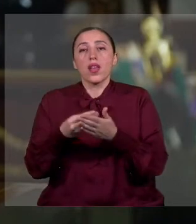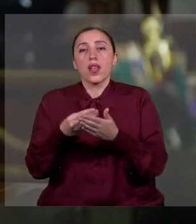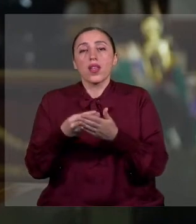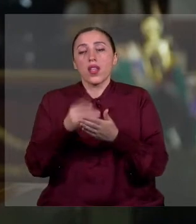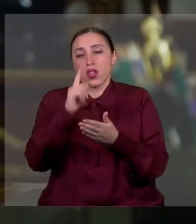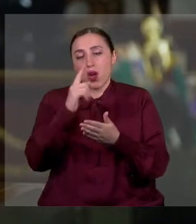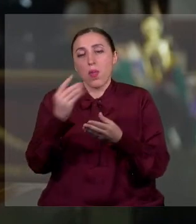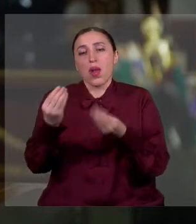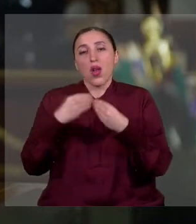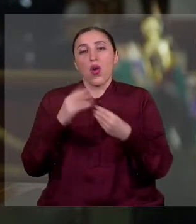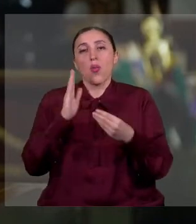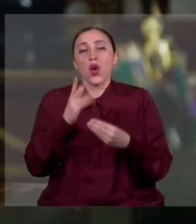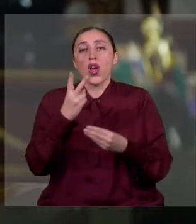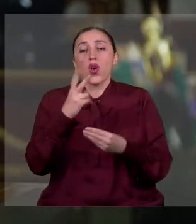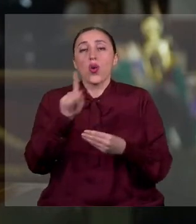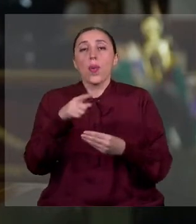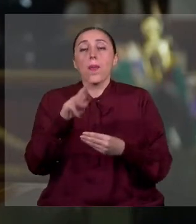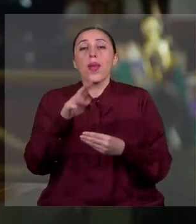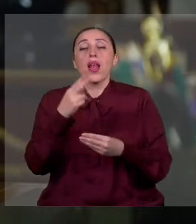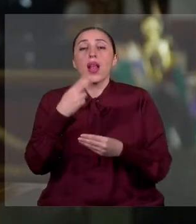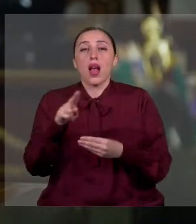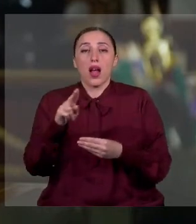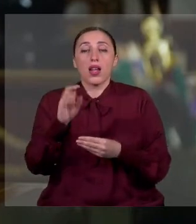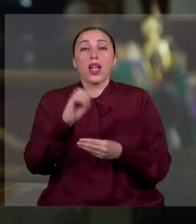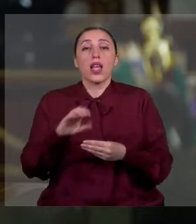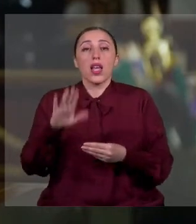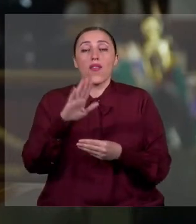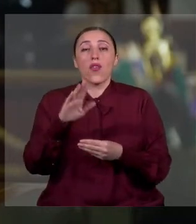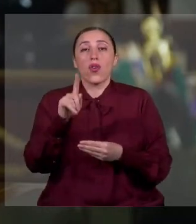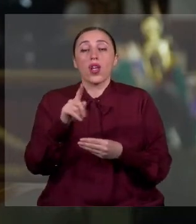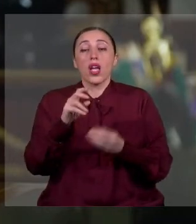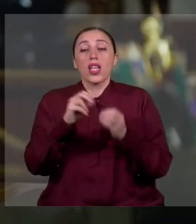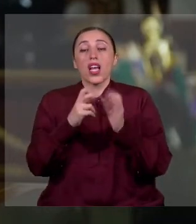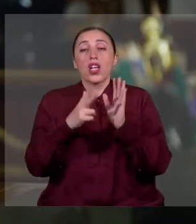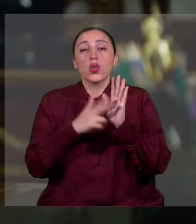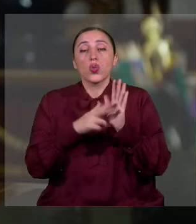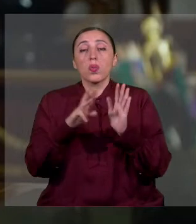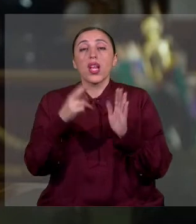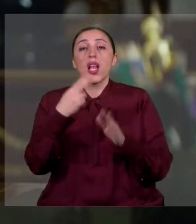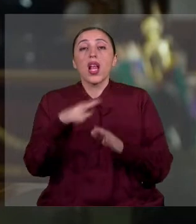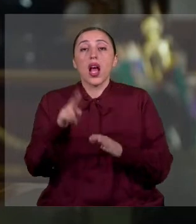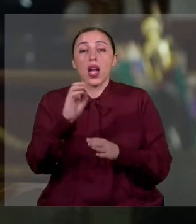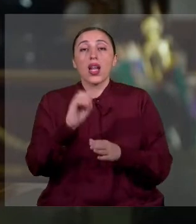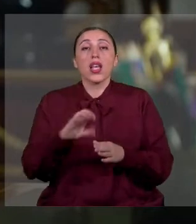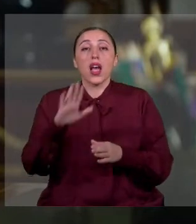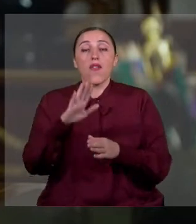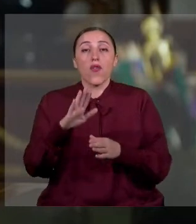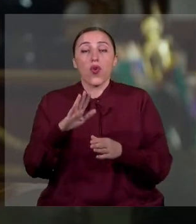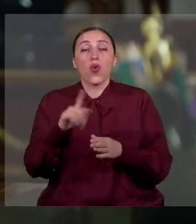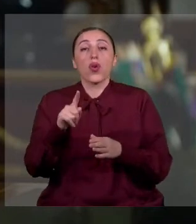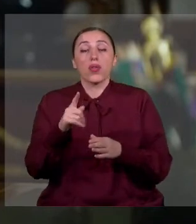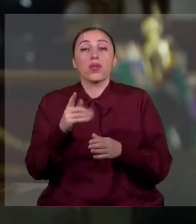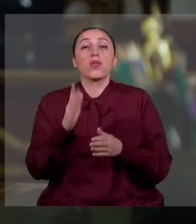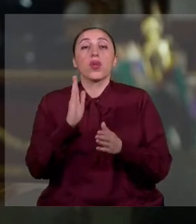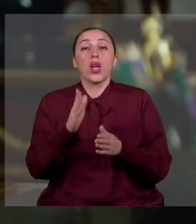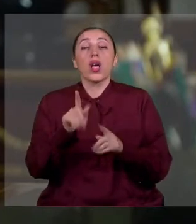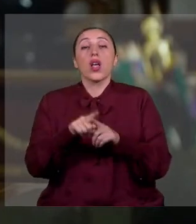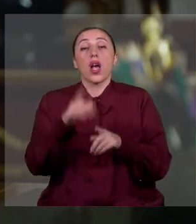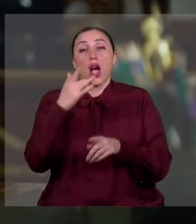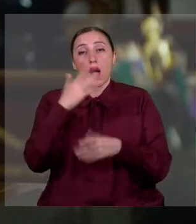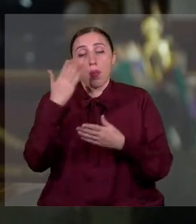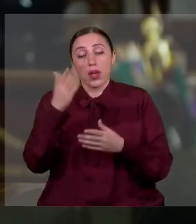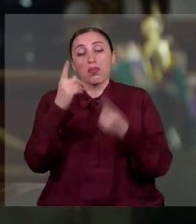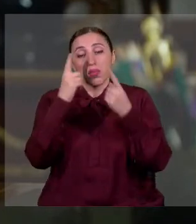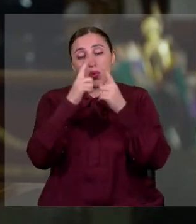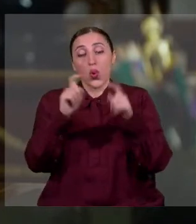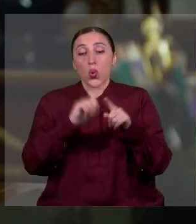միլիարդ եվրո։ Դա շատ կարեւոր է, հաջորդ տարվա ֆինանսական ծրագիրը 18 միլիարդ եվրոյի չափով է։ Երկրորդ, Ամերիկայի Միացյալ Նահանգները